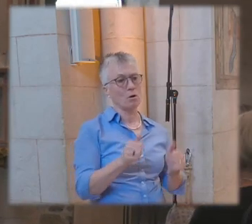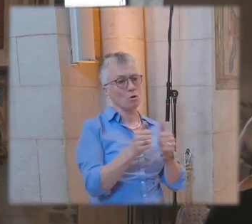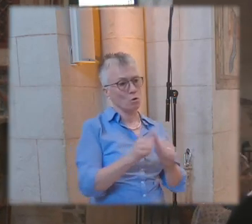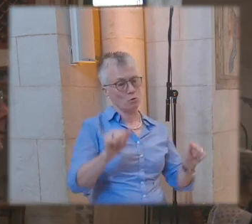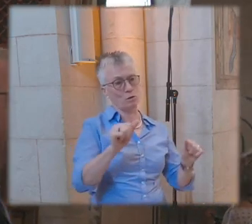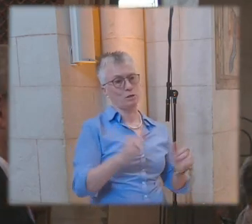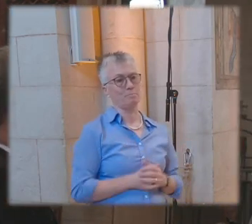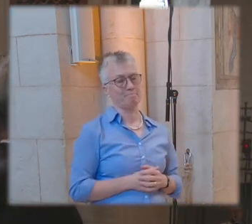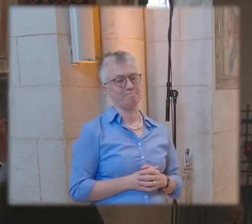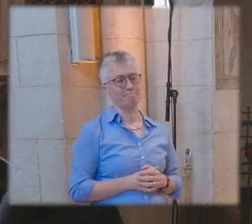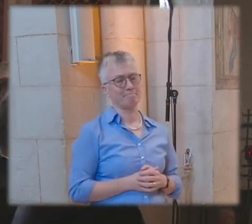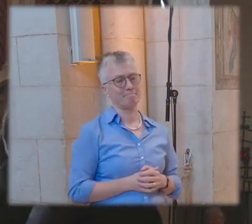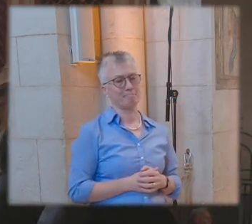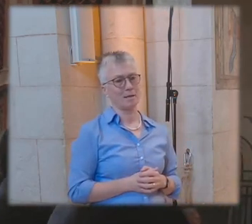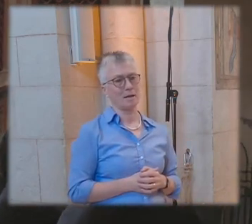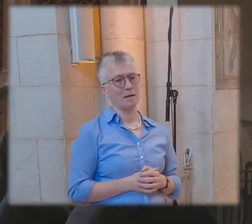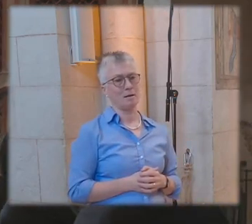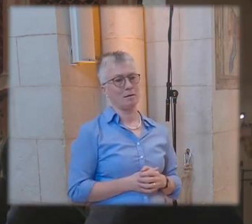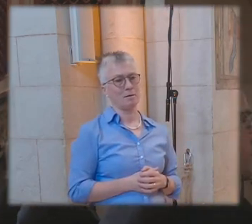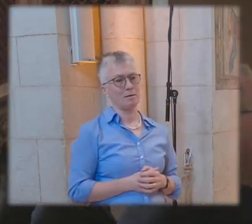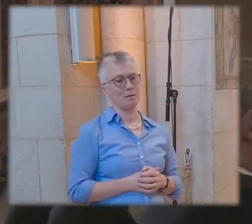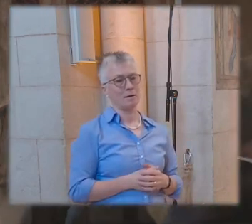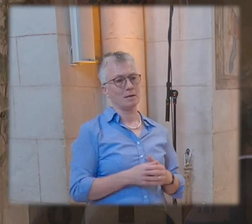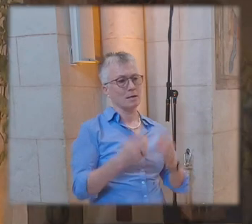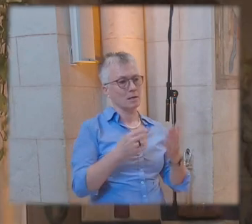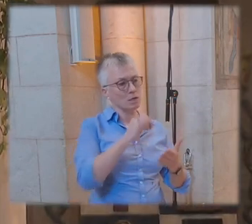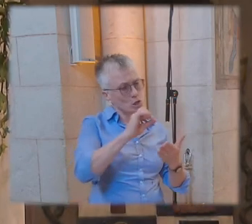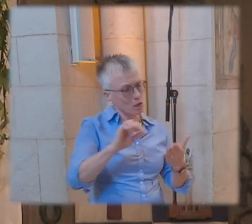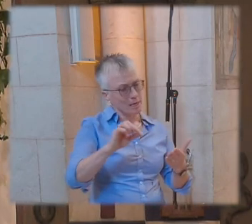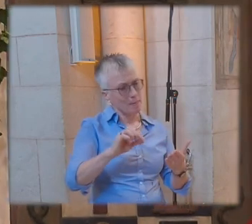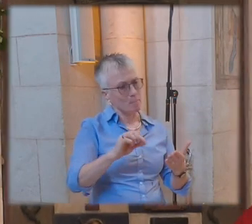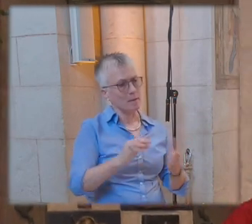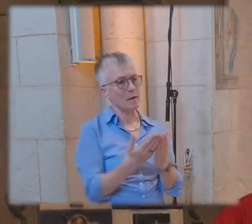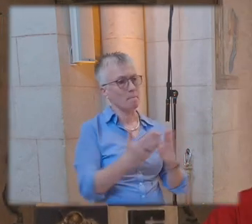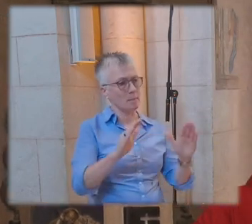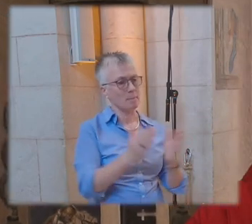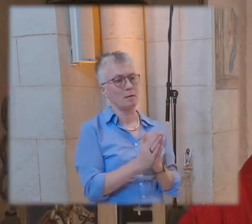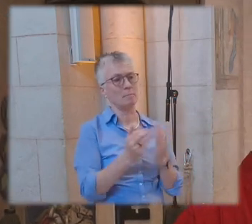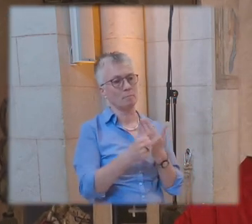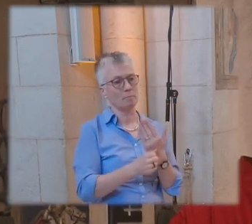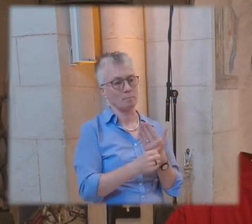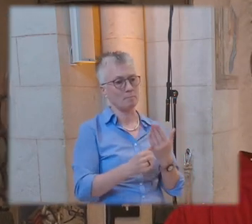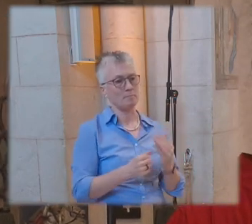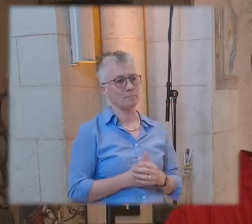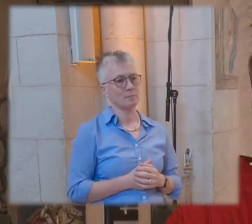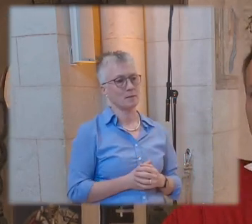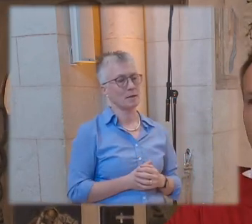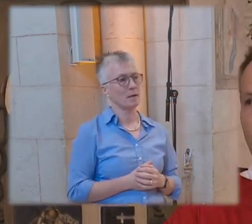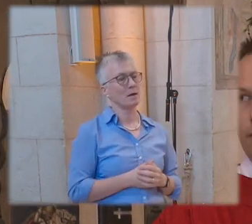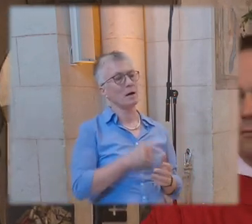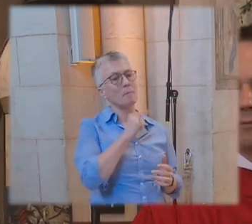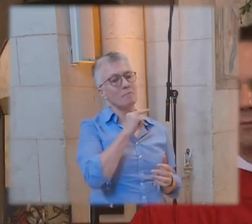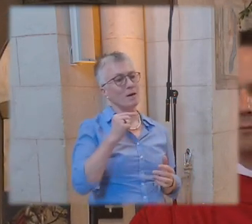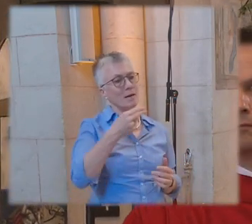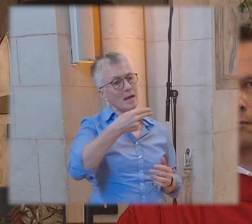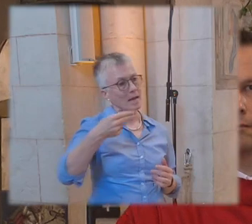Bergpredigt ist in Erfüllung gegangen bei Pater Richard Henkes. Seine Seligsprechung